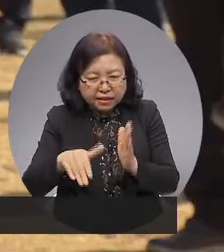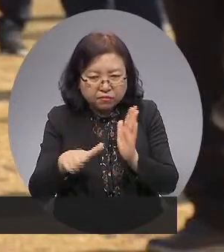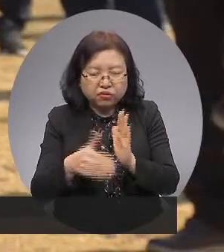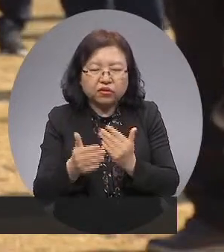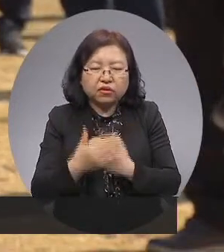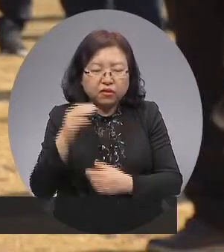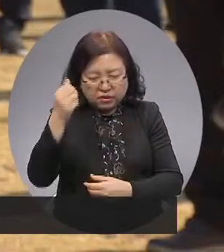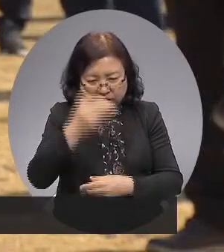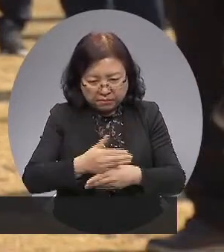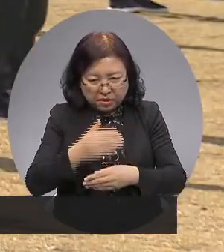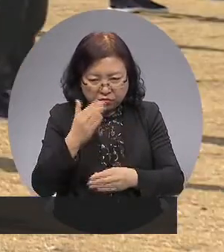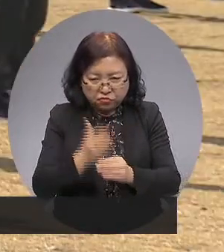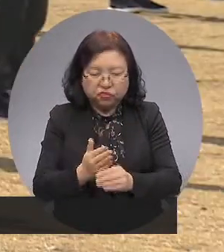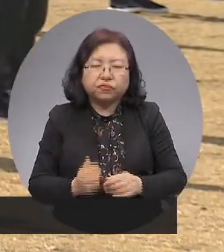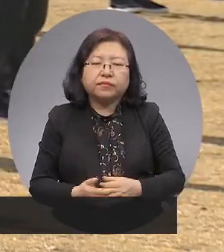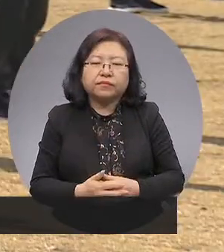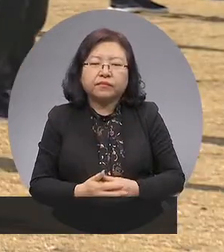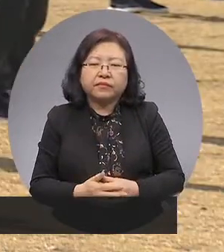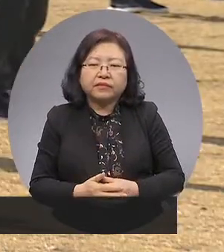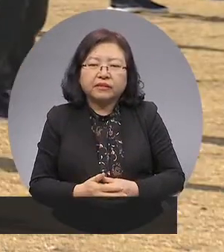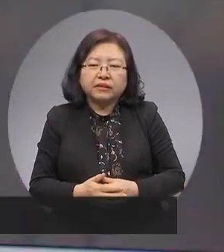들어갔습니다.